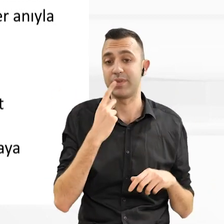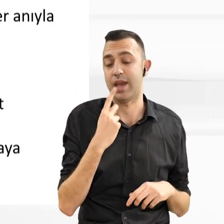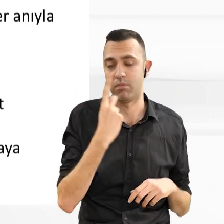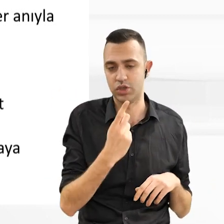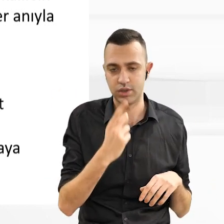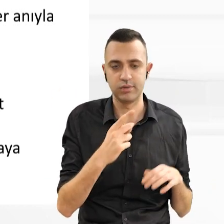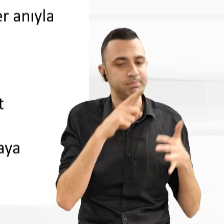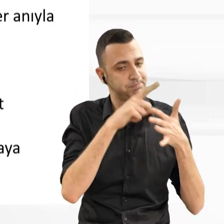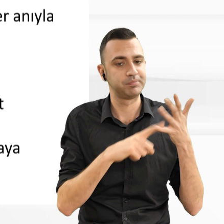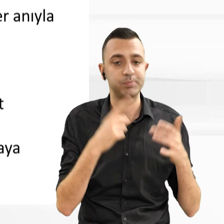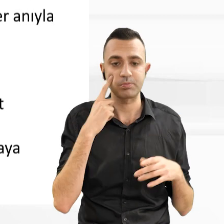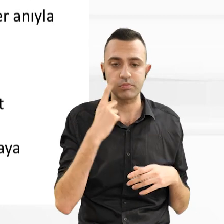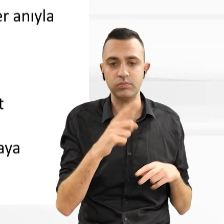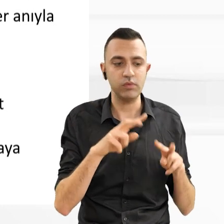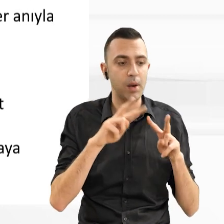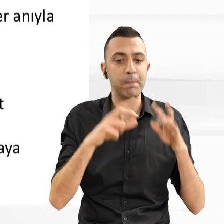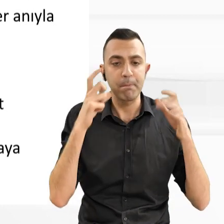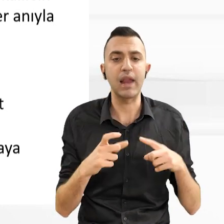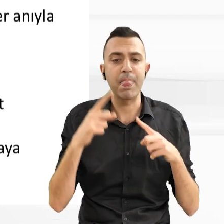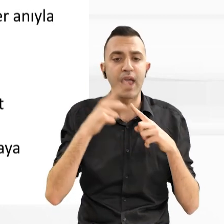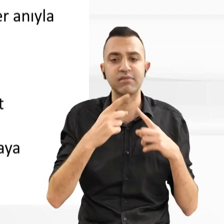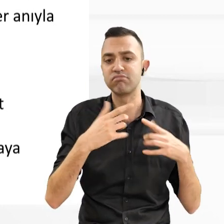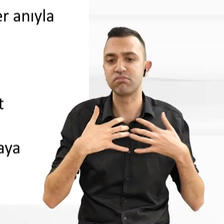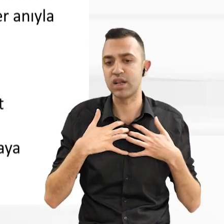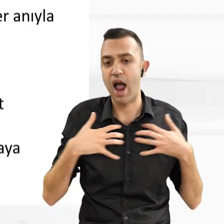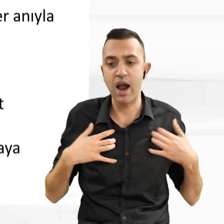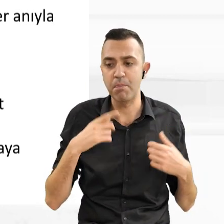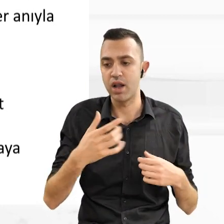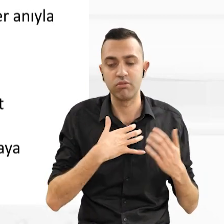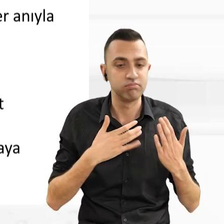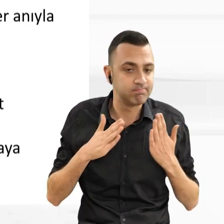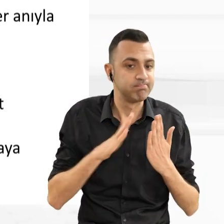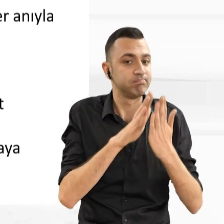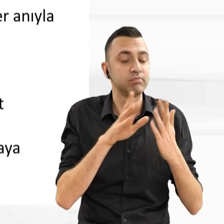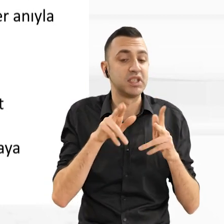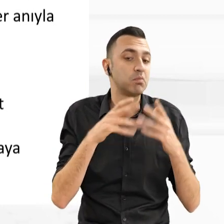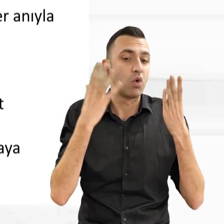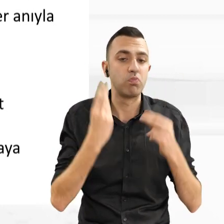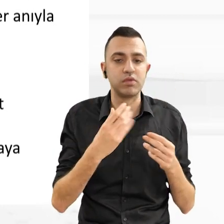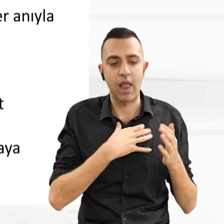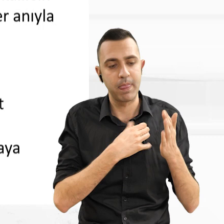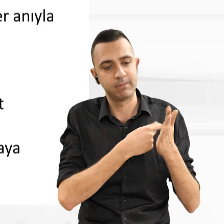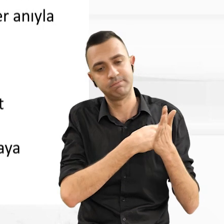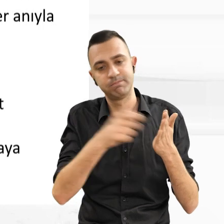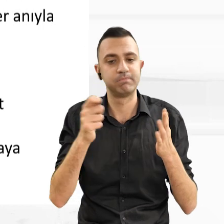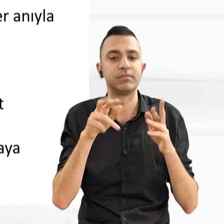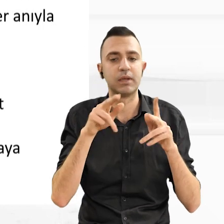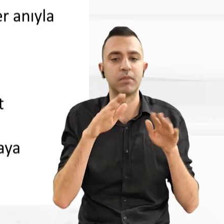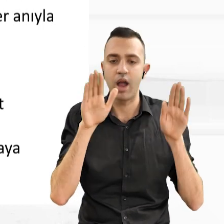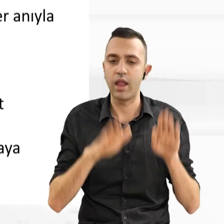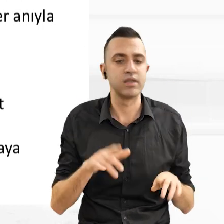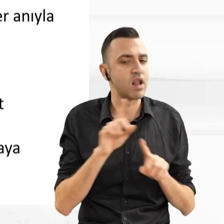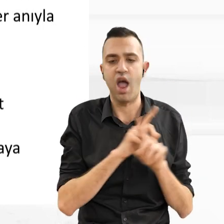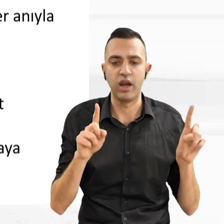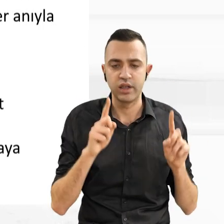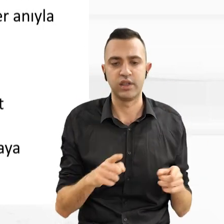peçenekleri bakalım Pekkan tasvirlerini kahramanın duygularından daha ön planda tutarsam silik bir kalemden ibaret kalırsın